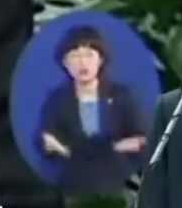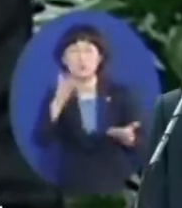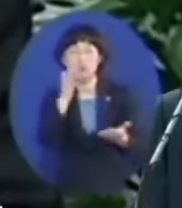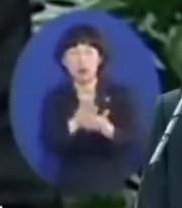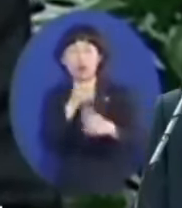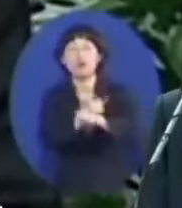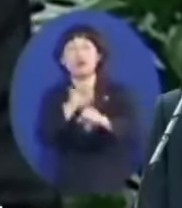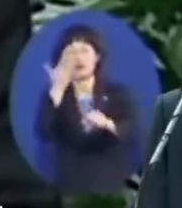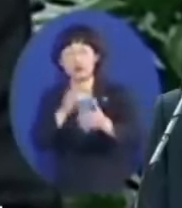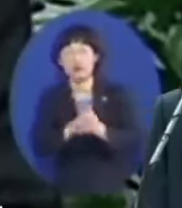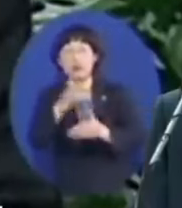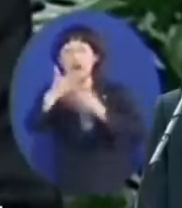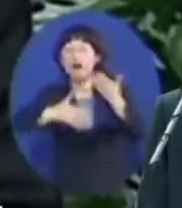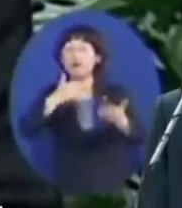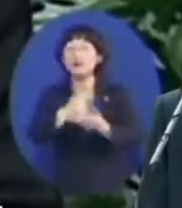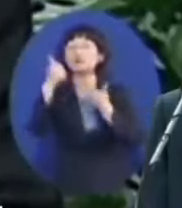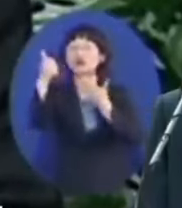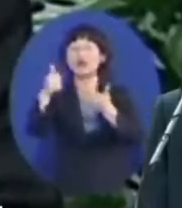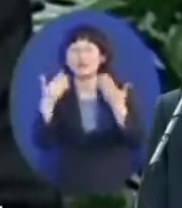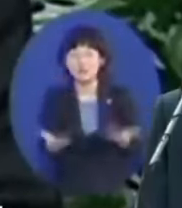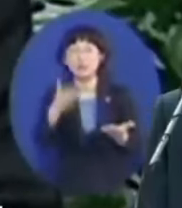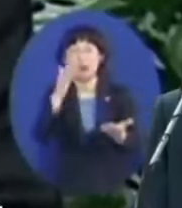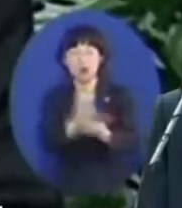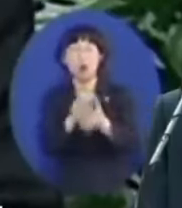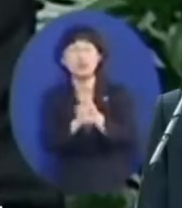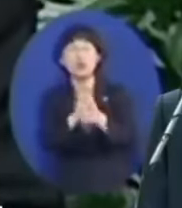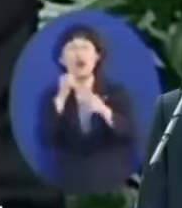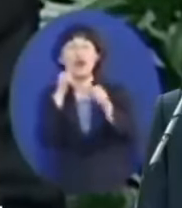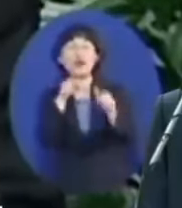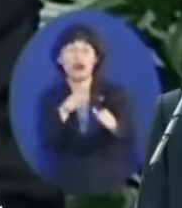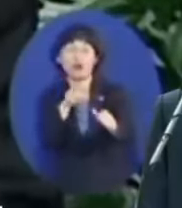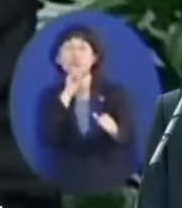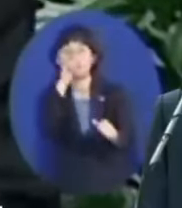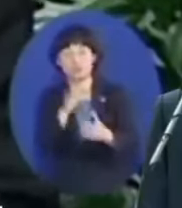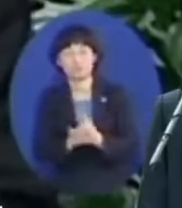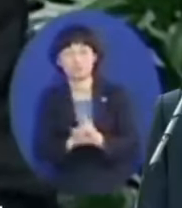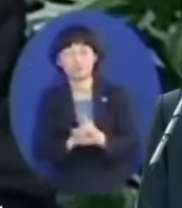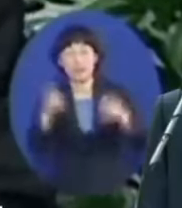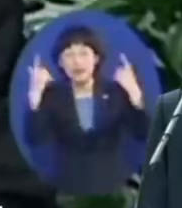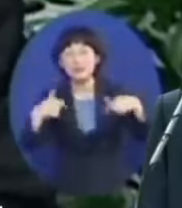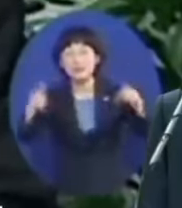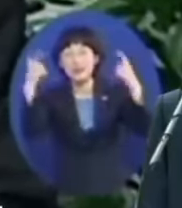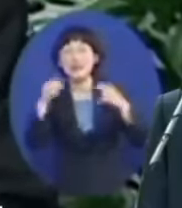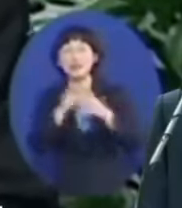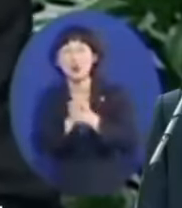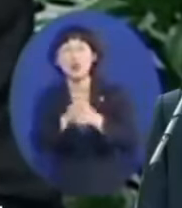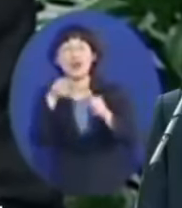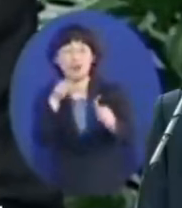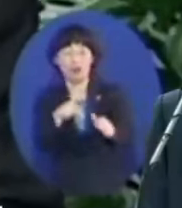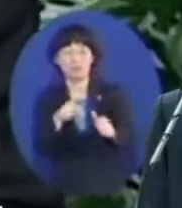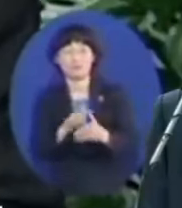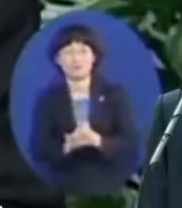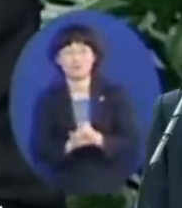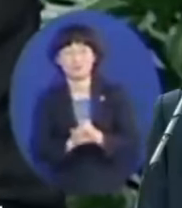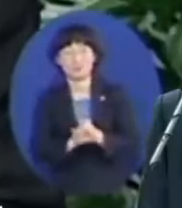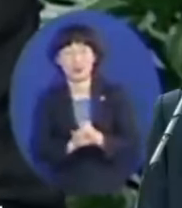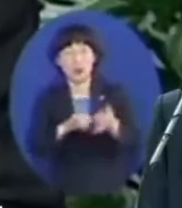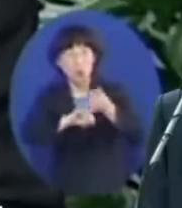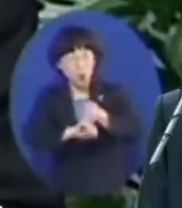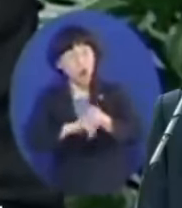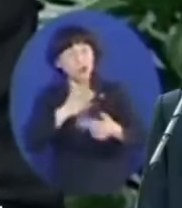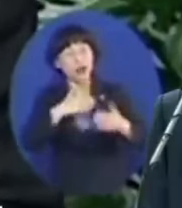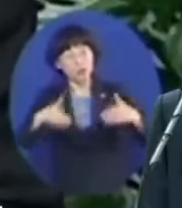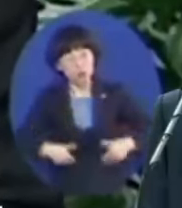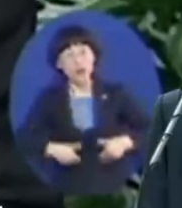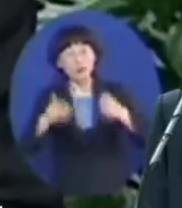되는데 하나님께 쉬지 말고 기도하라고 말하는 것입니다. 늘 기도하라. 꼭 내가